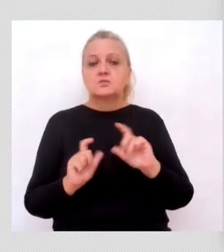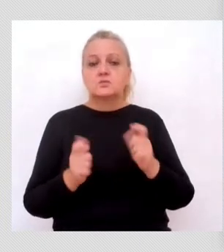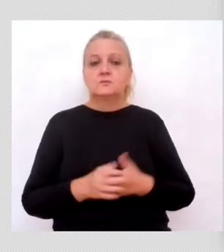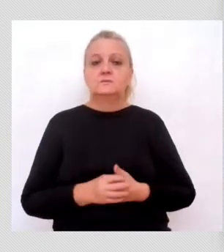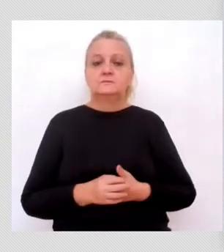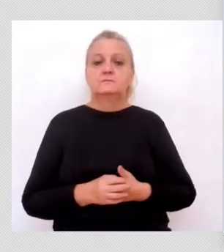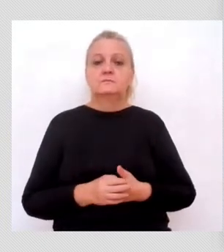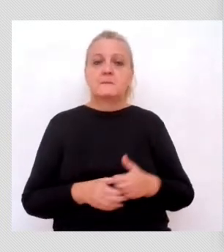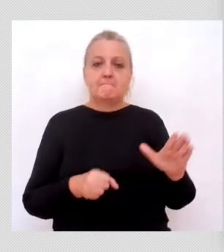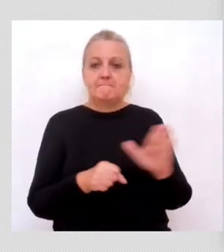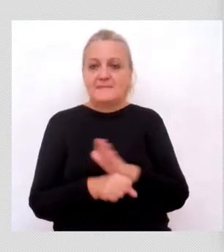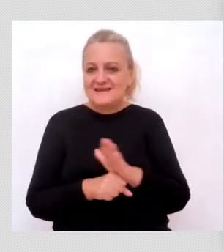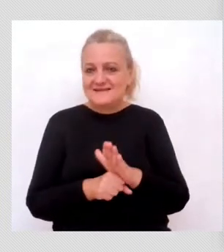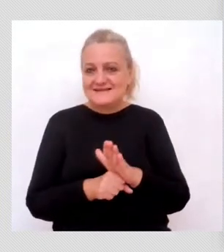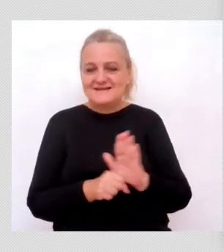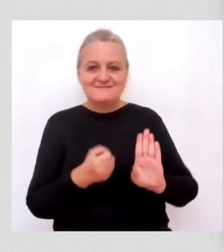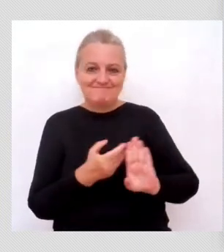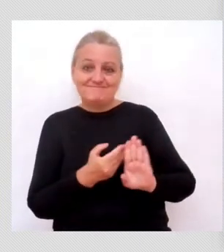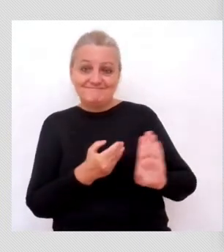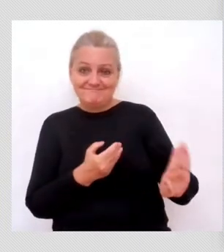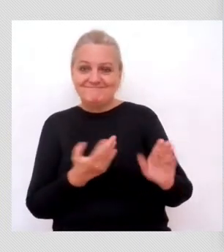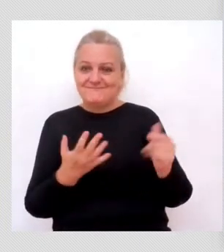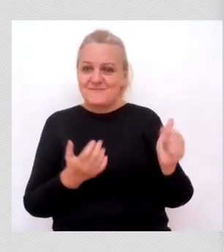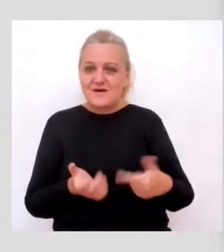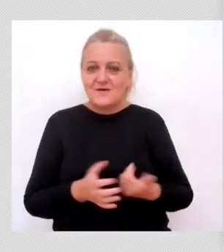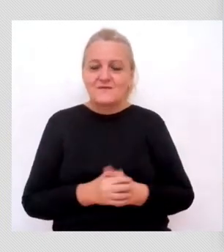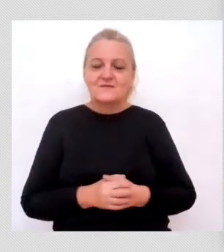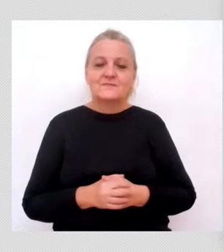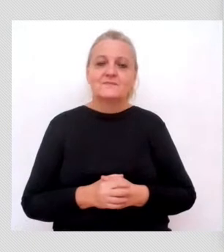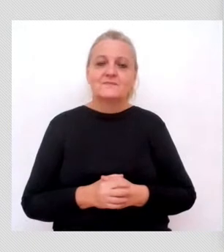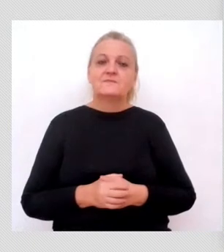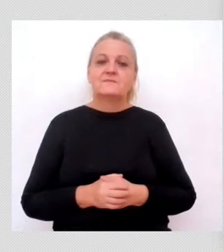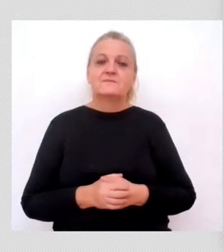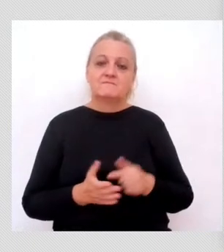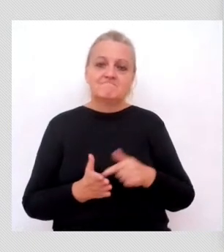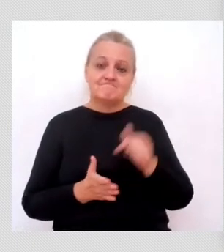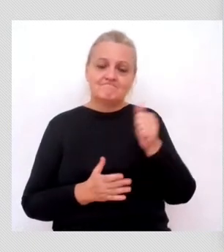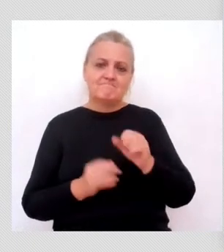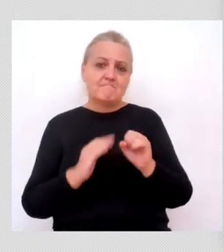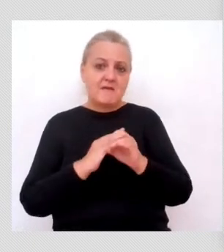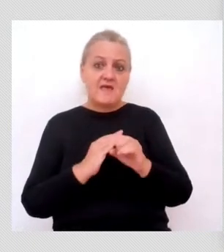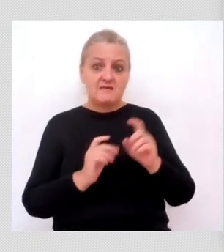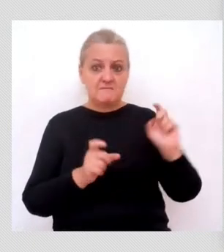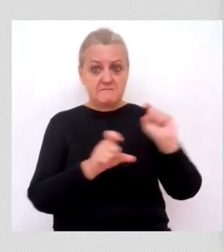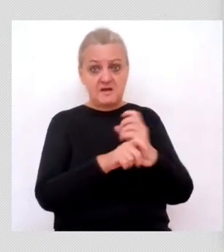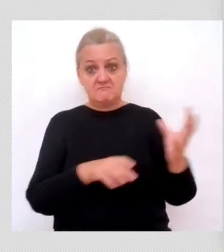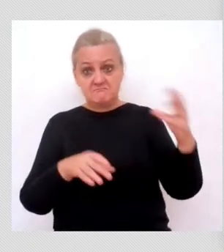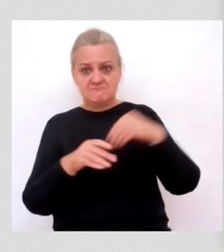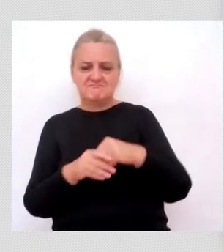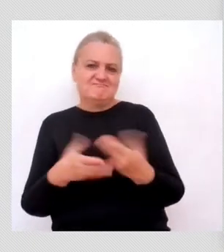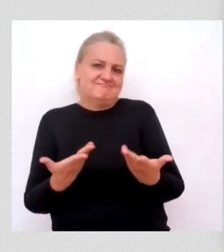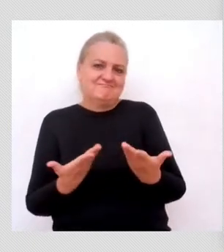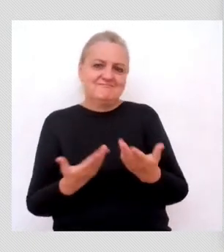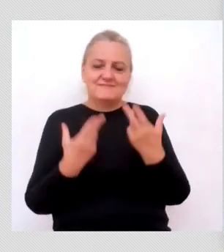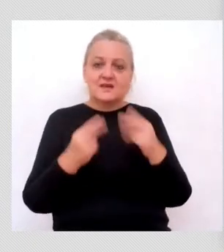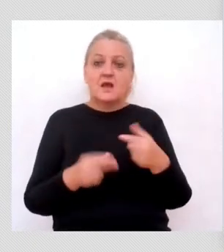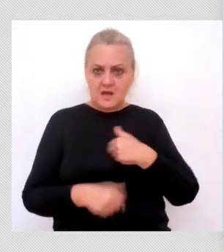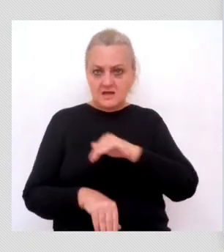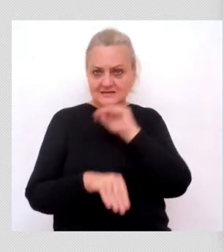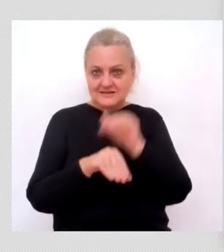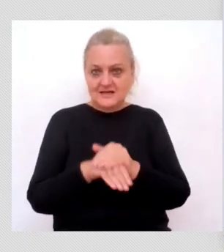takich jak biznes, tak to nazwę szeroko, i media. Ja się z tym zdecydowanie